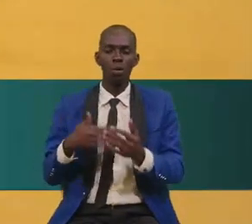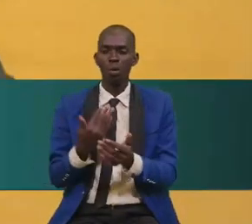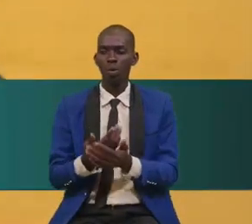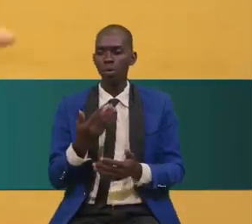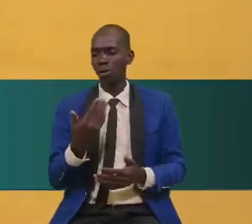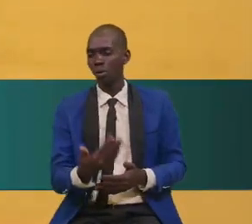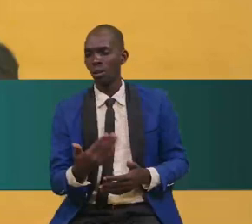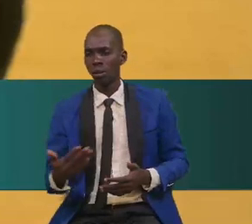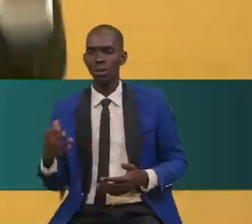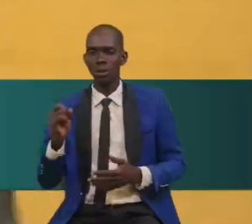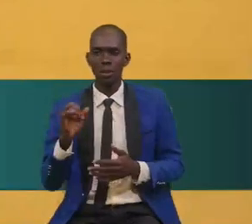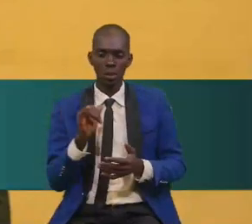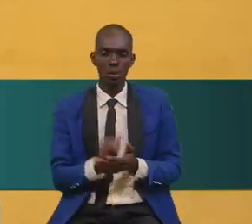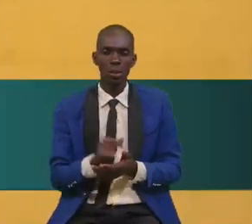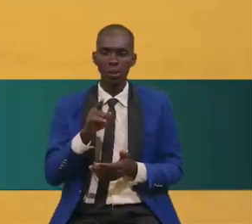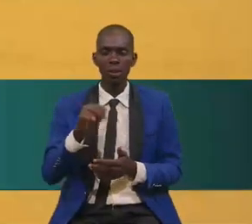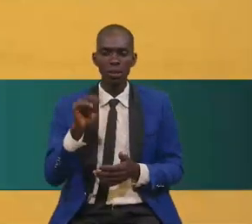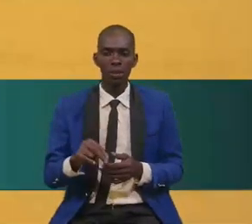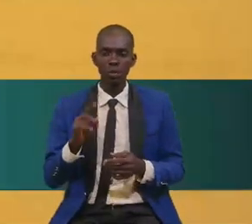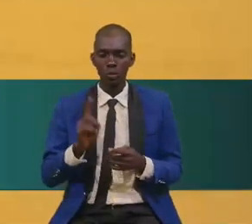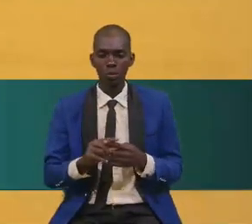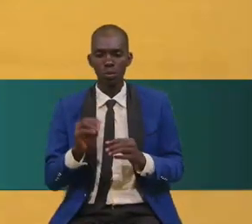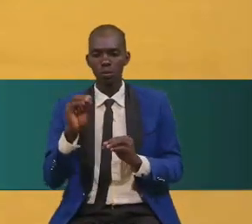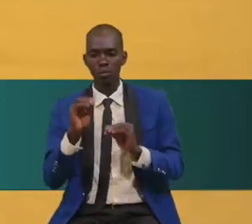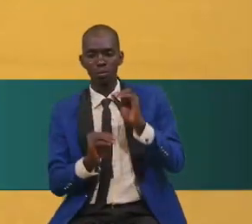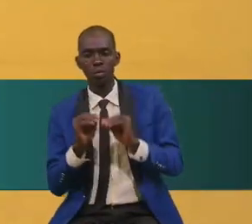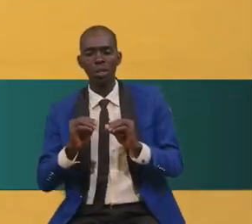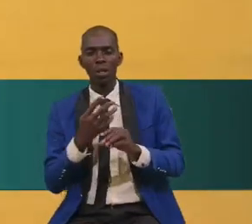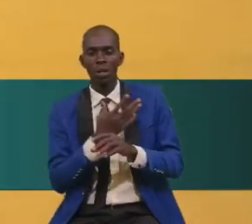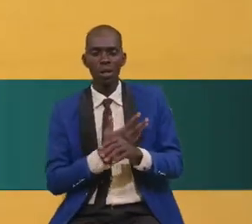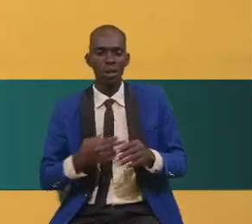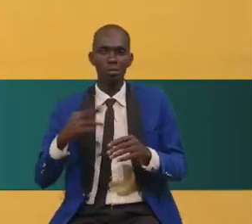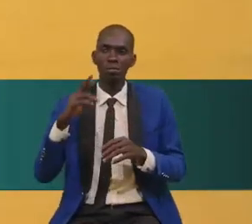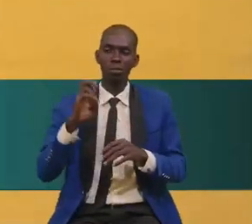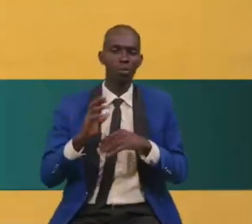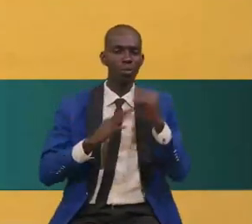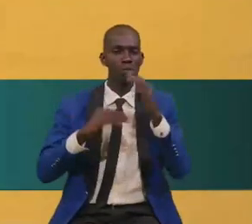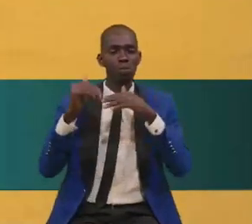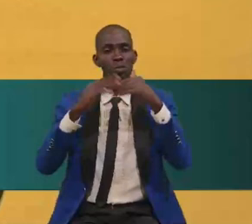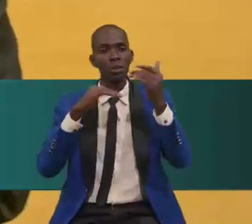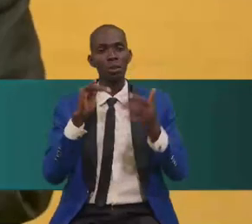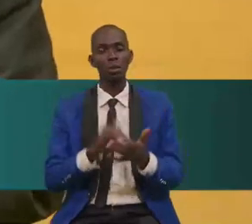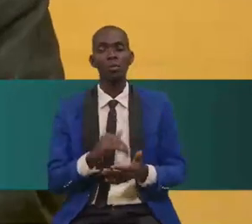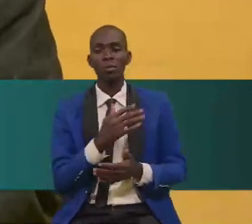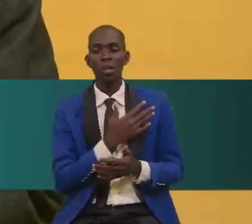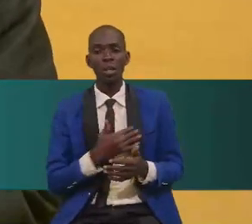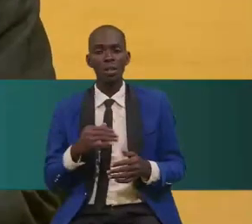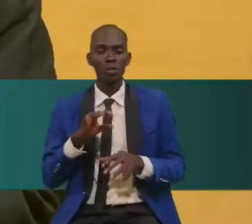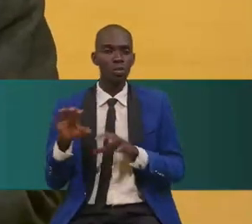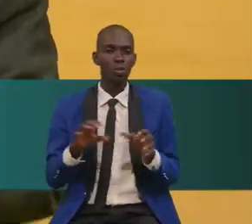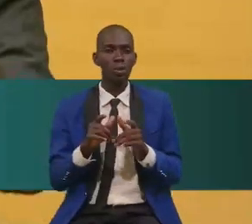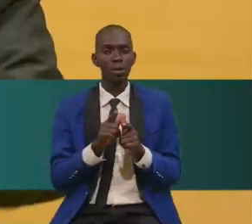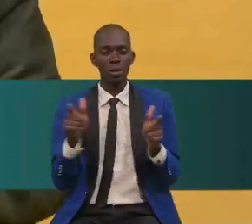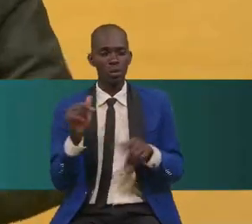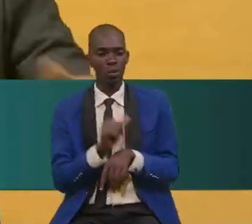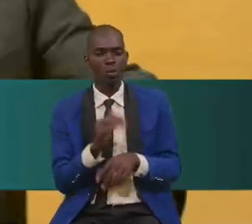ce qu'il voulait réparer et reformer et reconstruire. Maintenant, dans ce grand ouvrage,